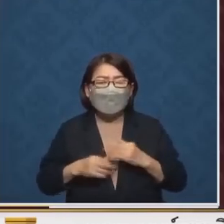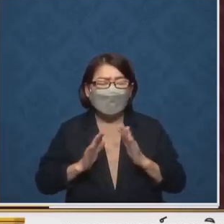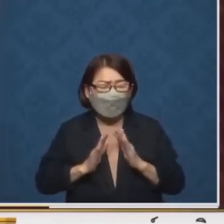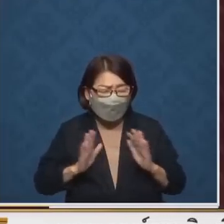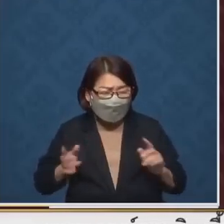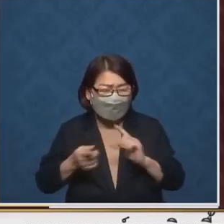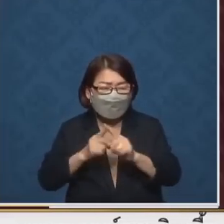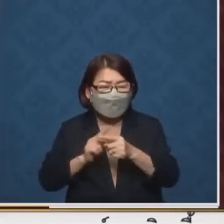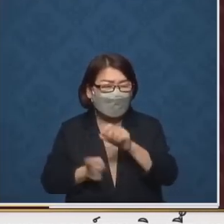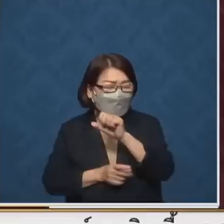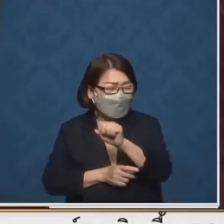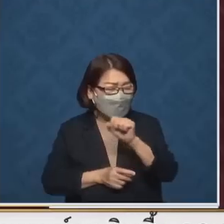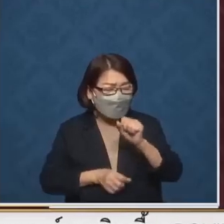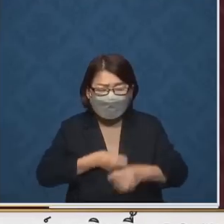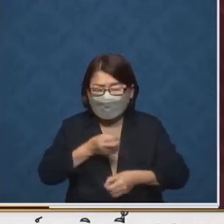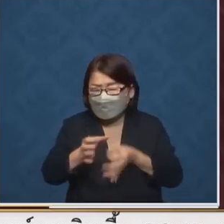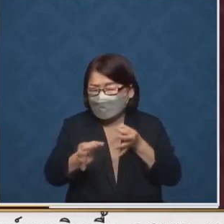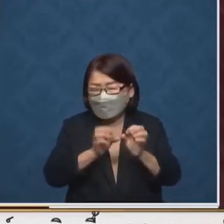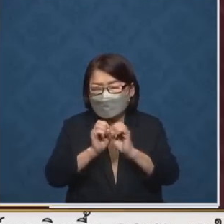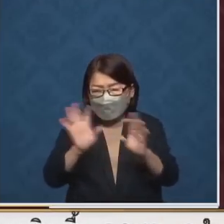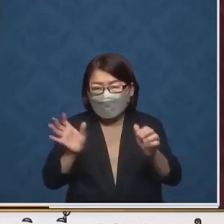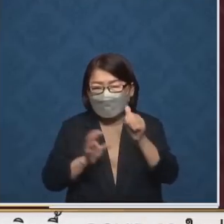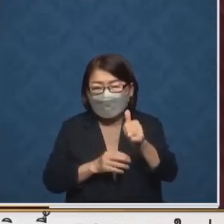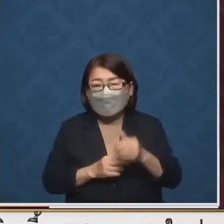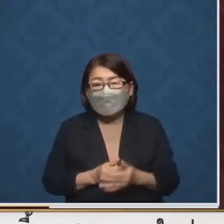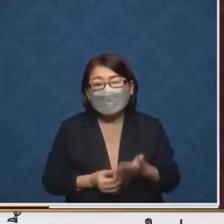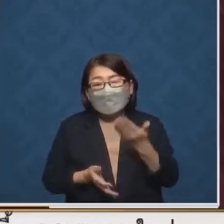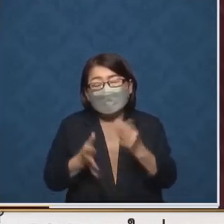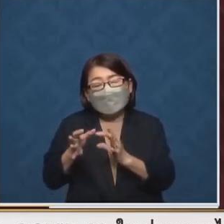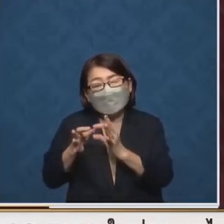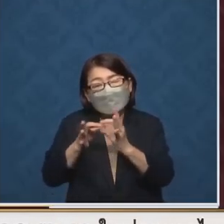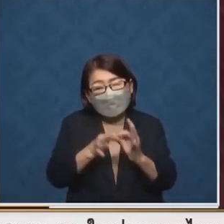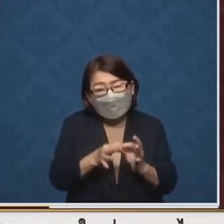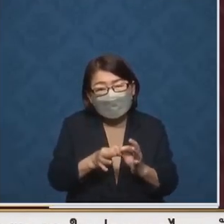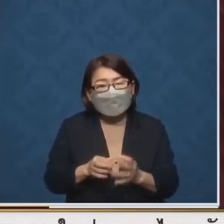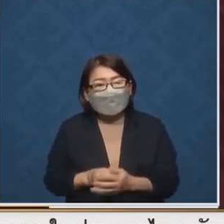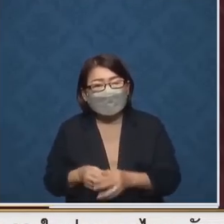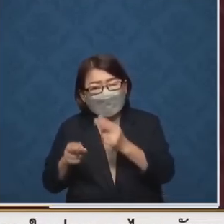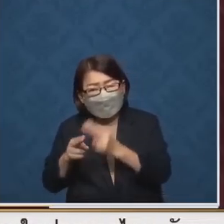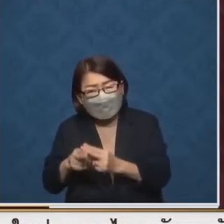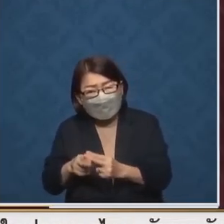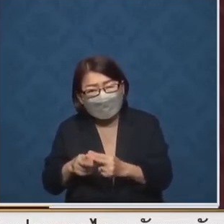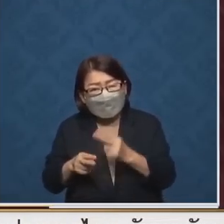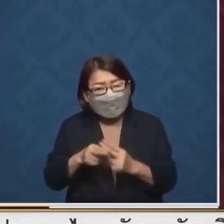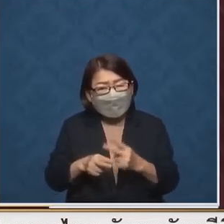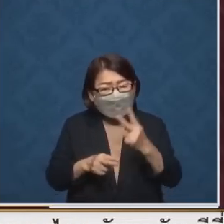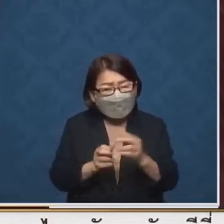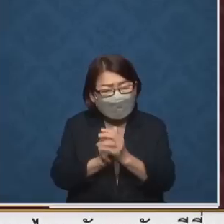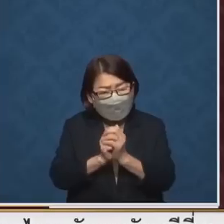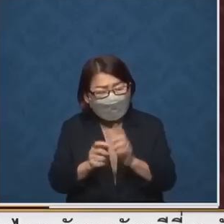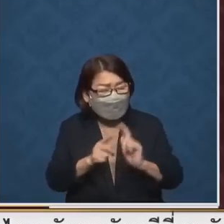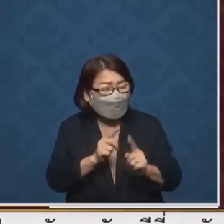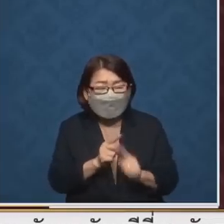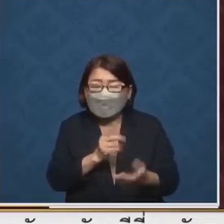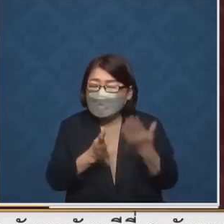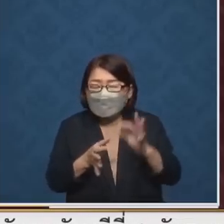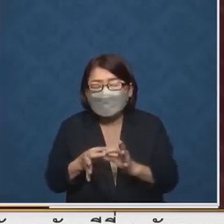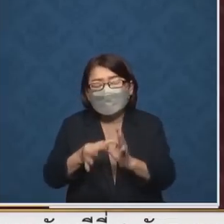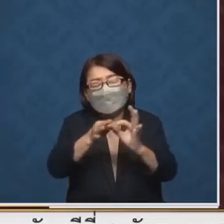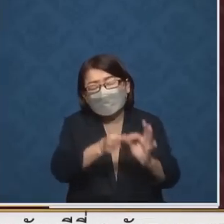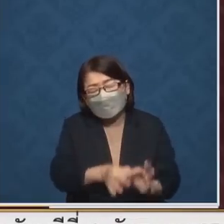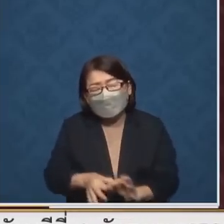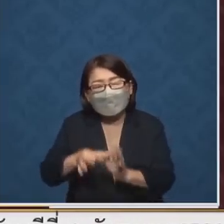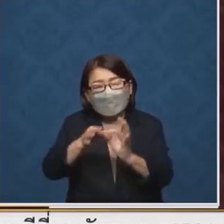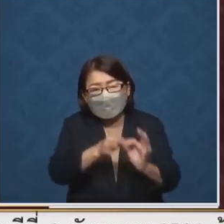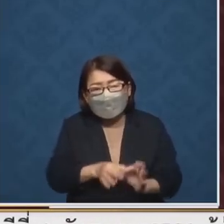สบาทิกทุกคนที่อธิปายนะครับไม่วาจากการเที่ยมโงระห่างตกูนไหน แส่ไหน ใครในทุนไหนเข้าไปถือห้นลวง